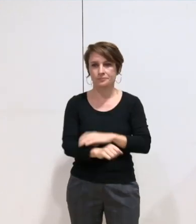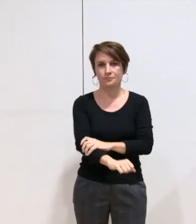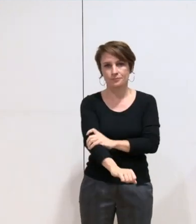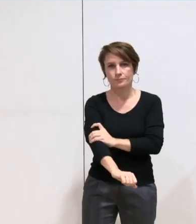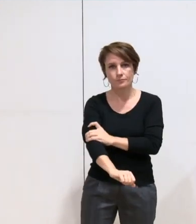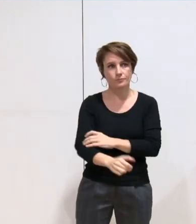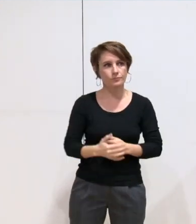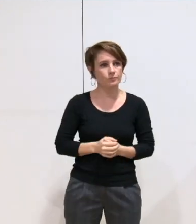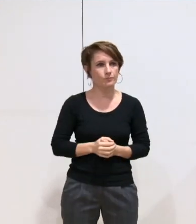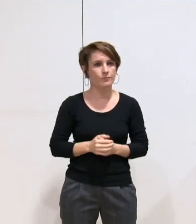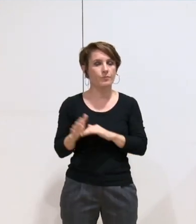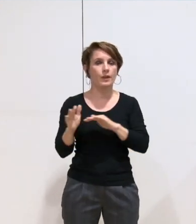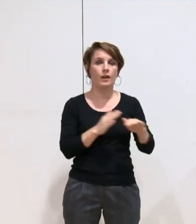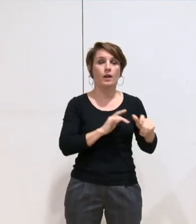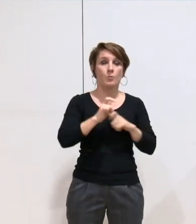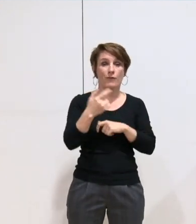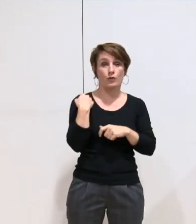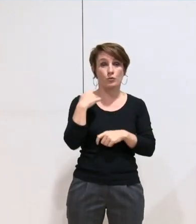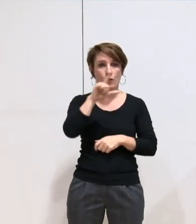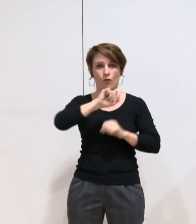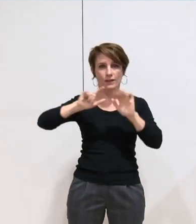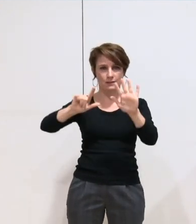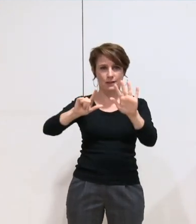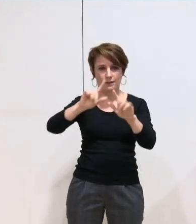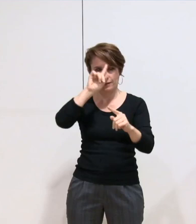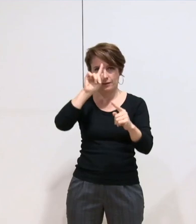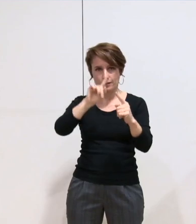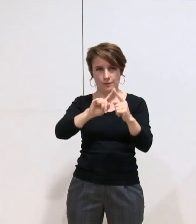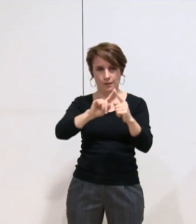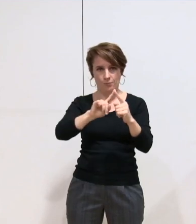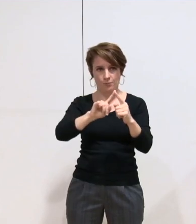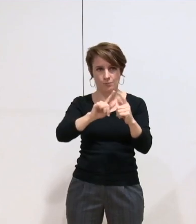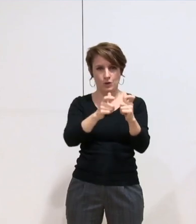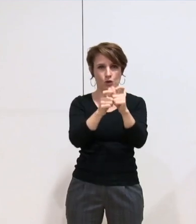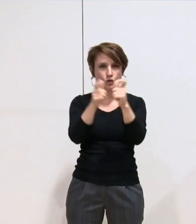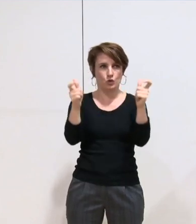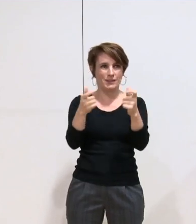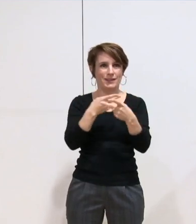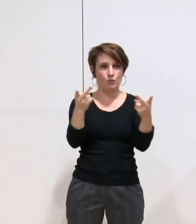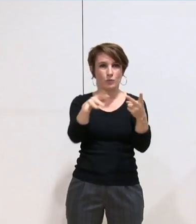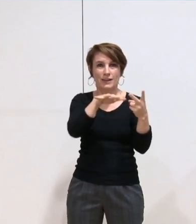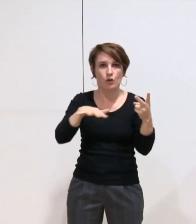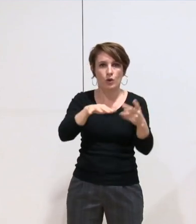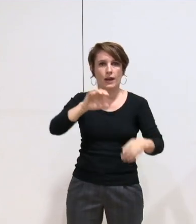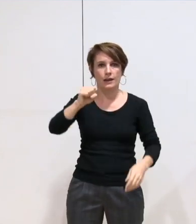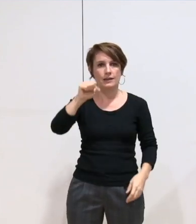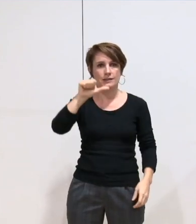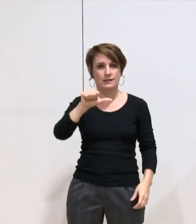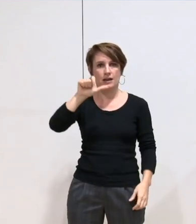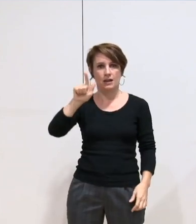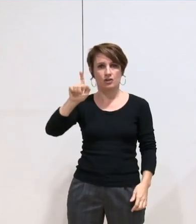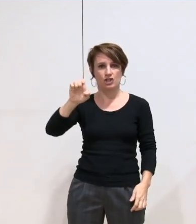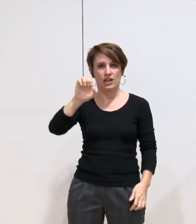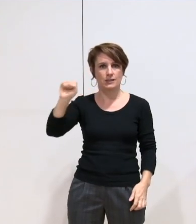La délibération numéro 27 porte sur la société publique locale Sagesse. Y a-t-il